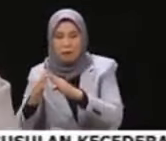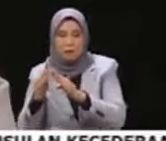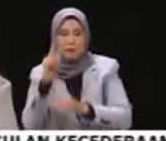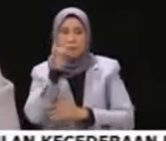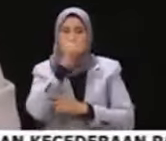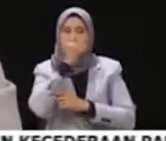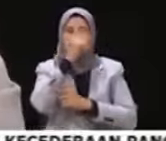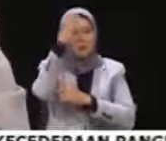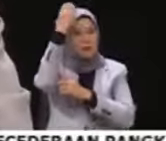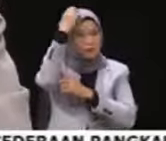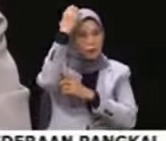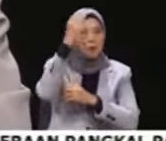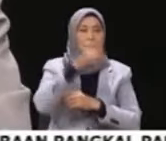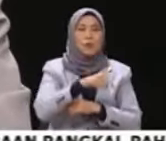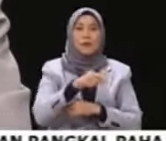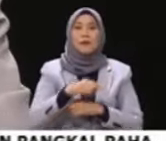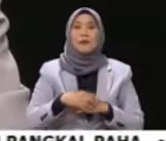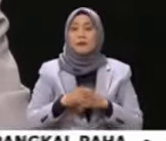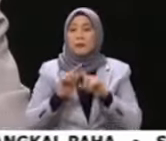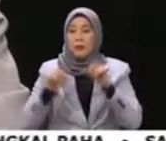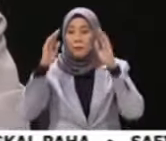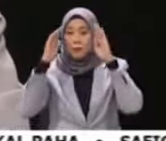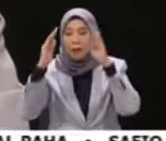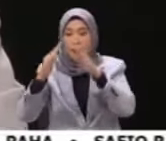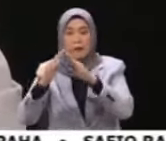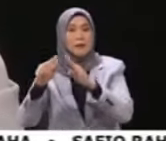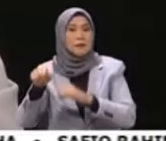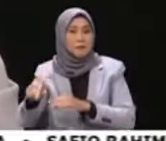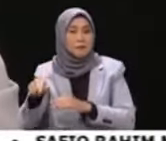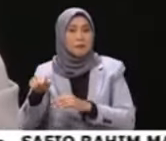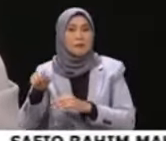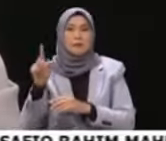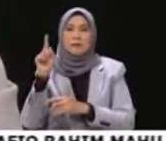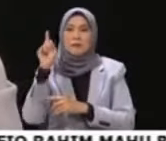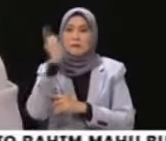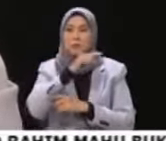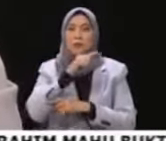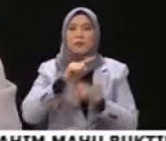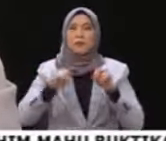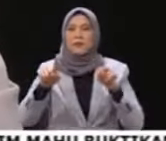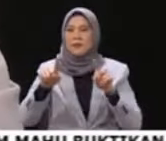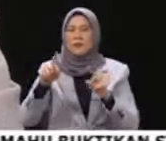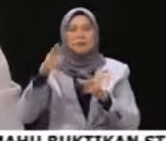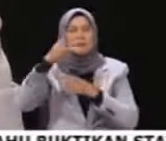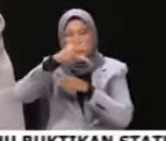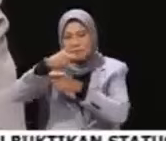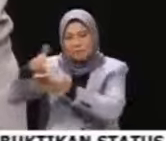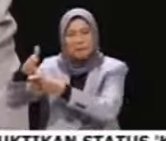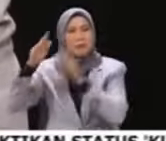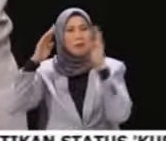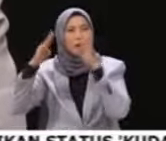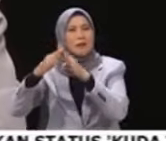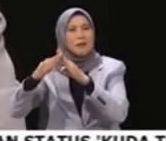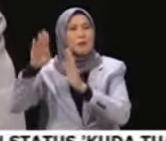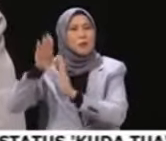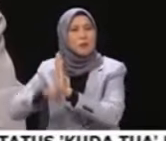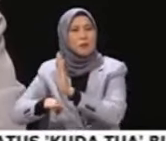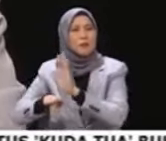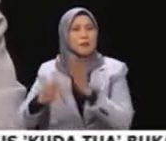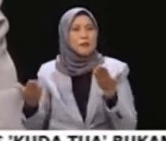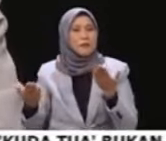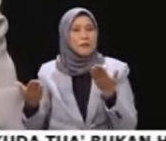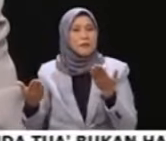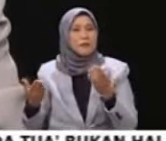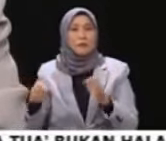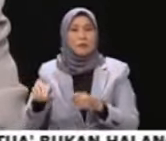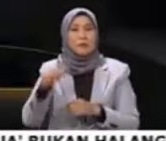sebenarnya. Di Pahang tu lebih teruk, tapi mungkin di segi cover medianya agak kurang mungkin. Jadi Pahang dengan apa